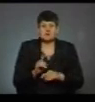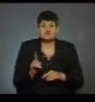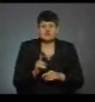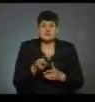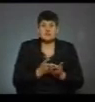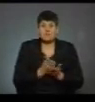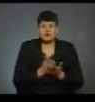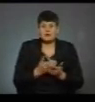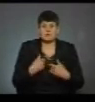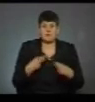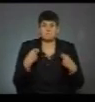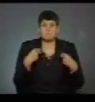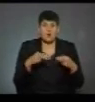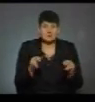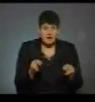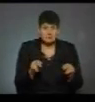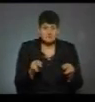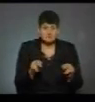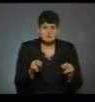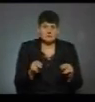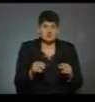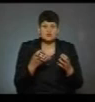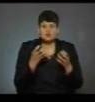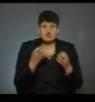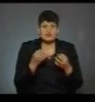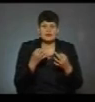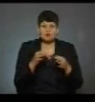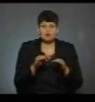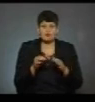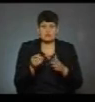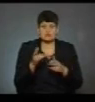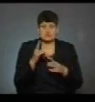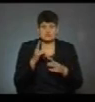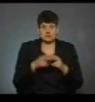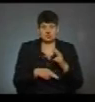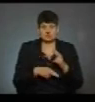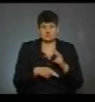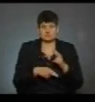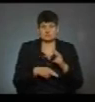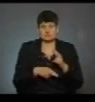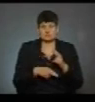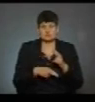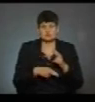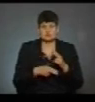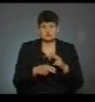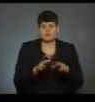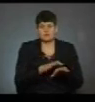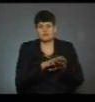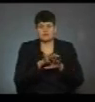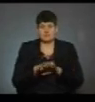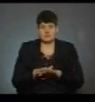послуги, які ми продали, вони не дозволили нам закрити витрати того періоду,